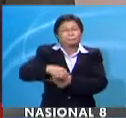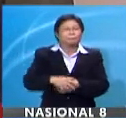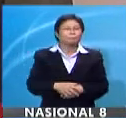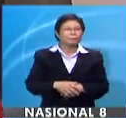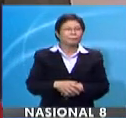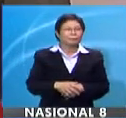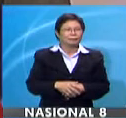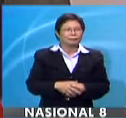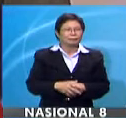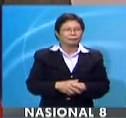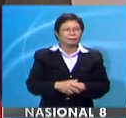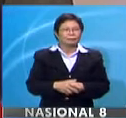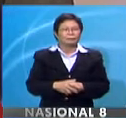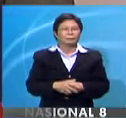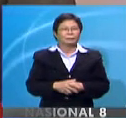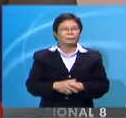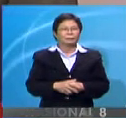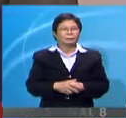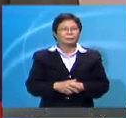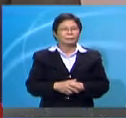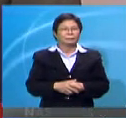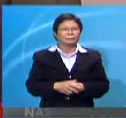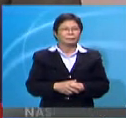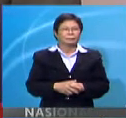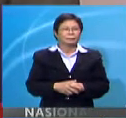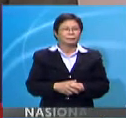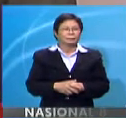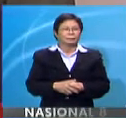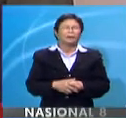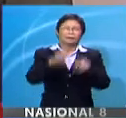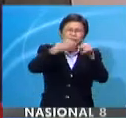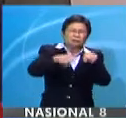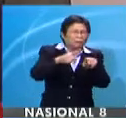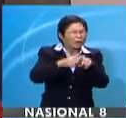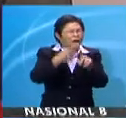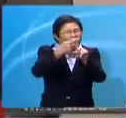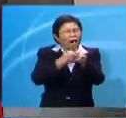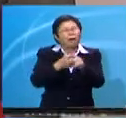in every field of endeavor, from politics to business and society,